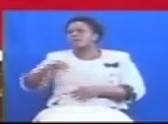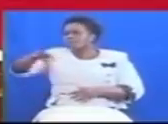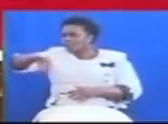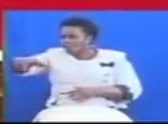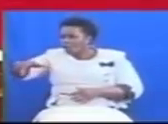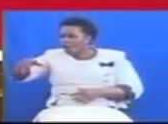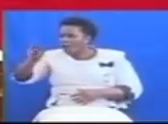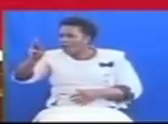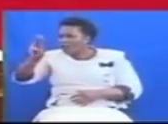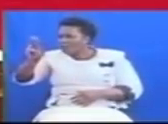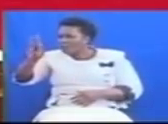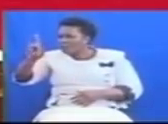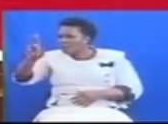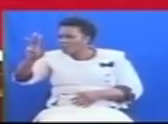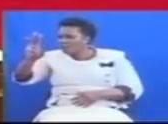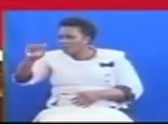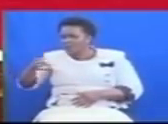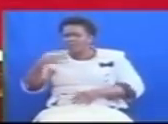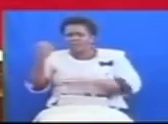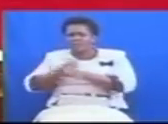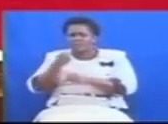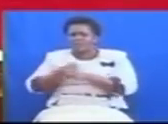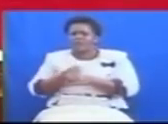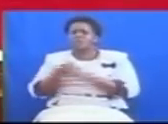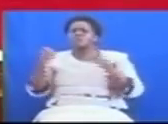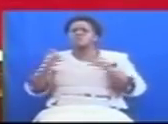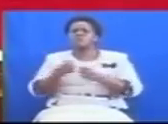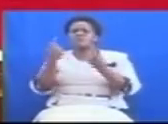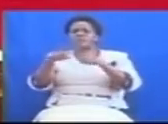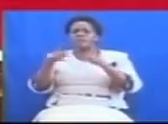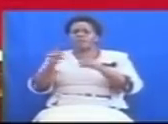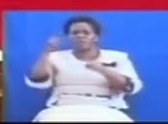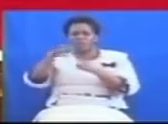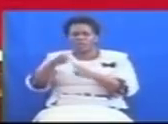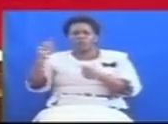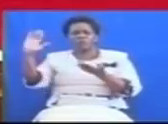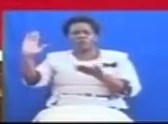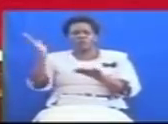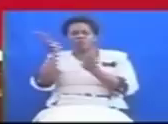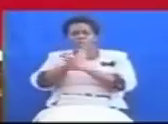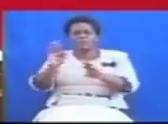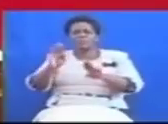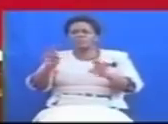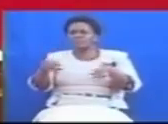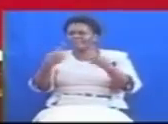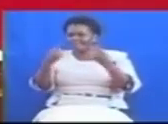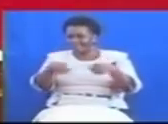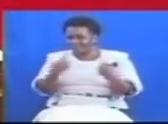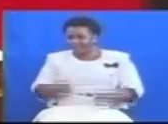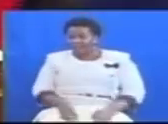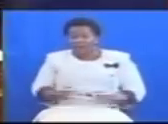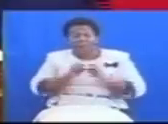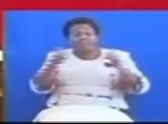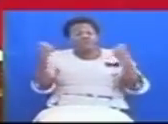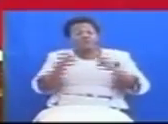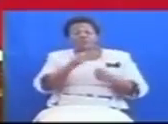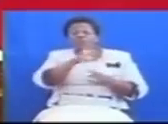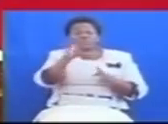Rukwa imefanya jitihada mbalimbali za kumaliza mgogoro huo. Baada ya jitihada hizo kutozaa matunda,